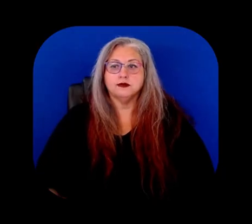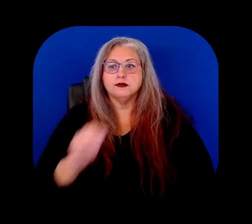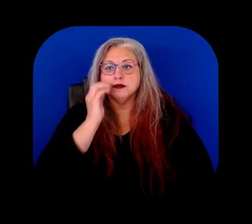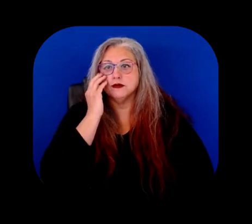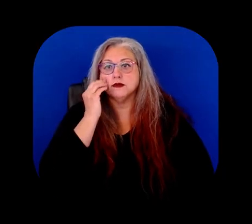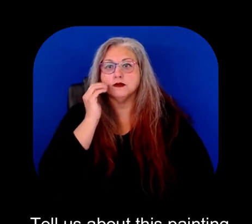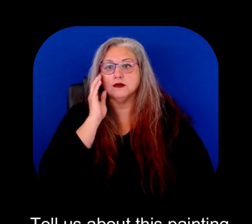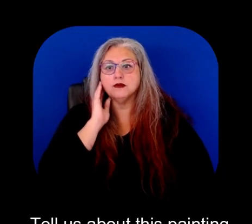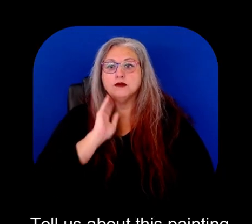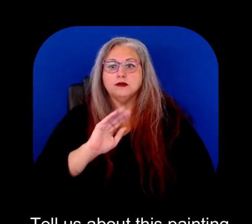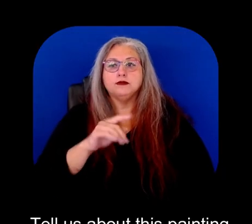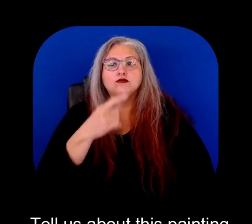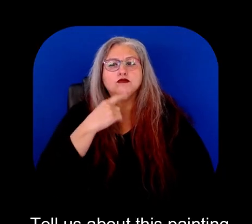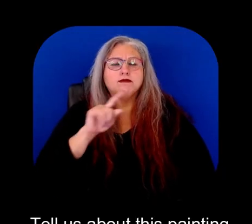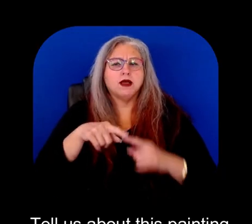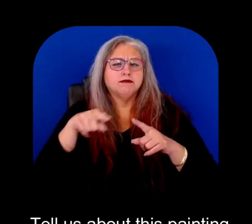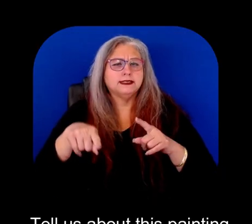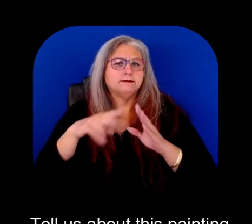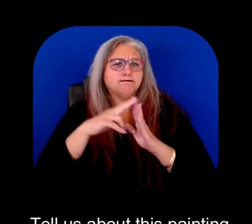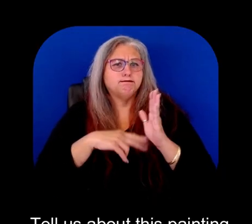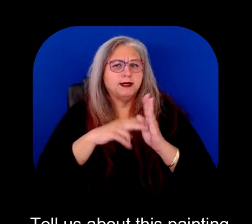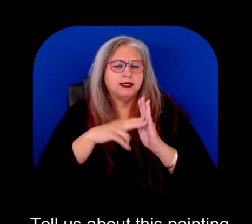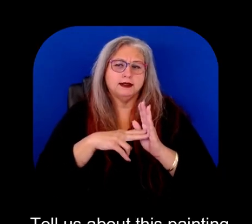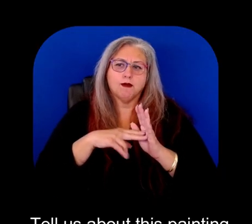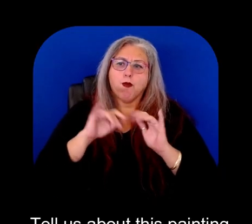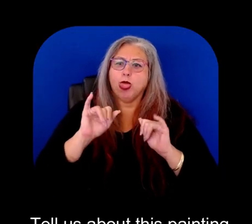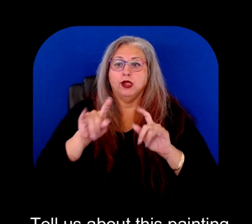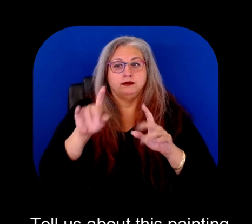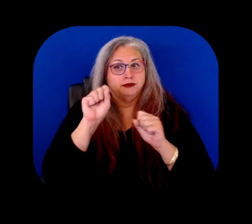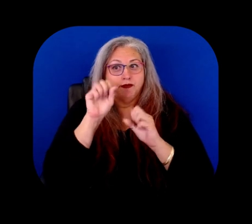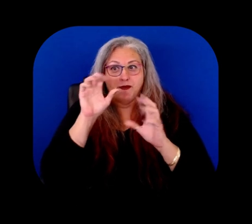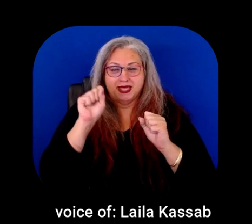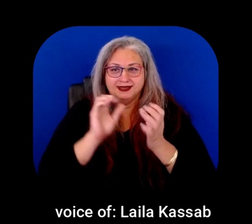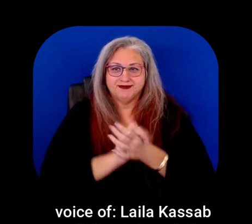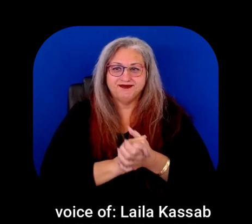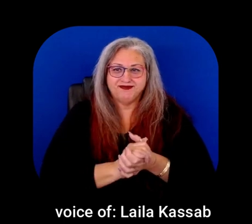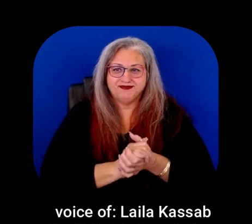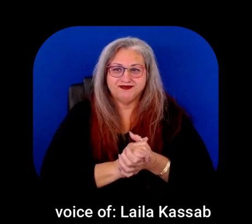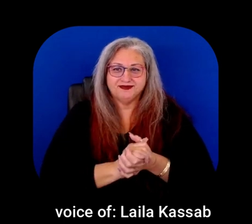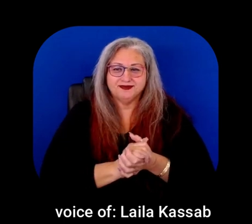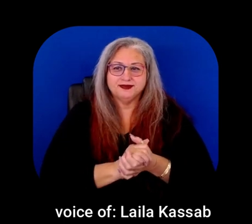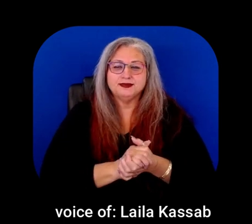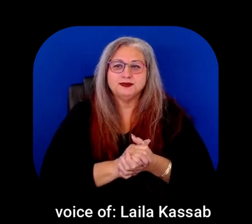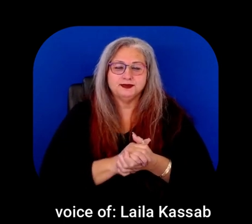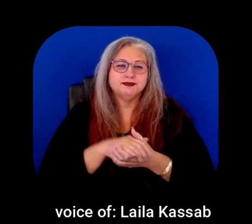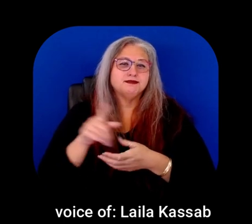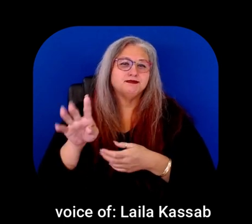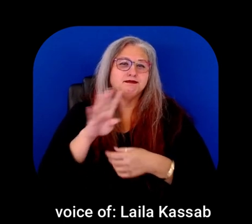خبرينا عن هاللوحة. Tell us about this painting. Oh, it's amazing. هاي